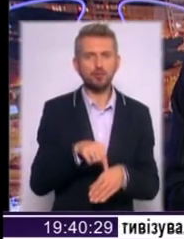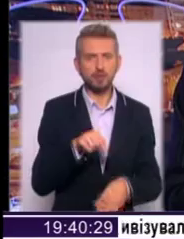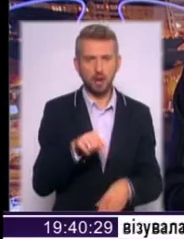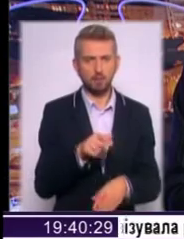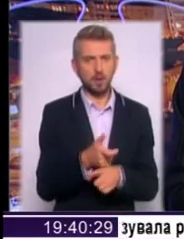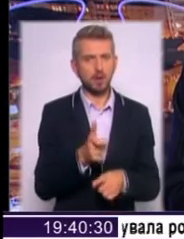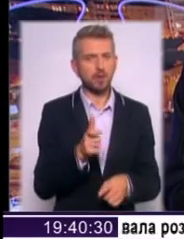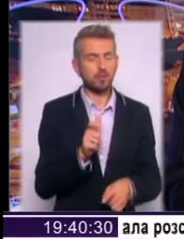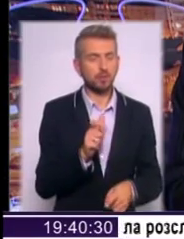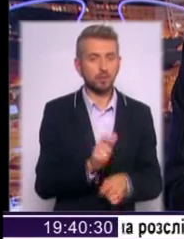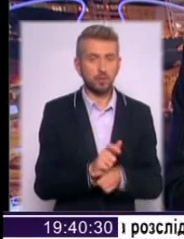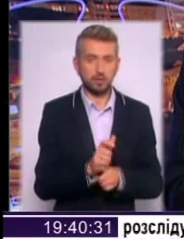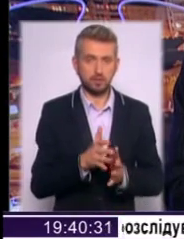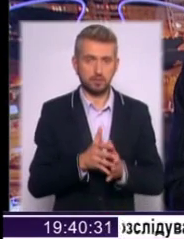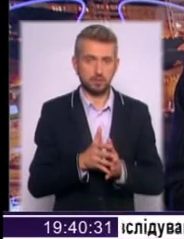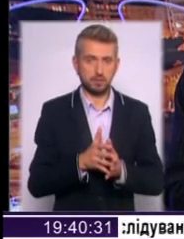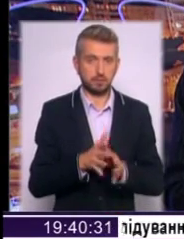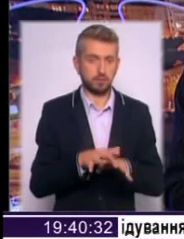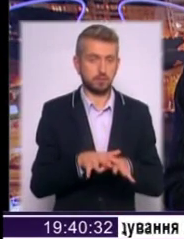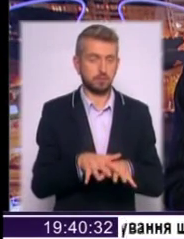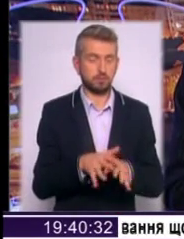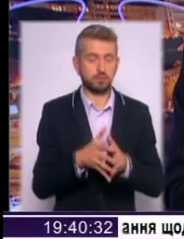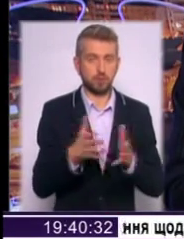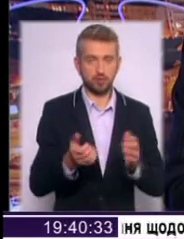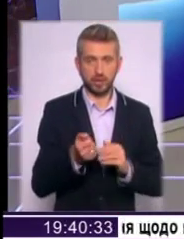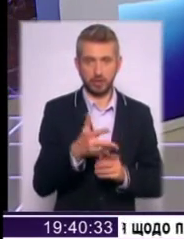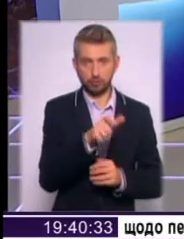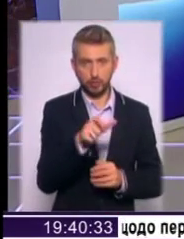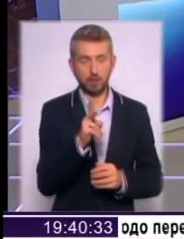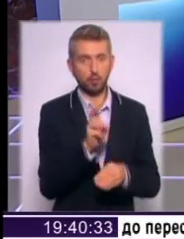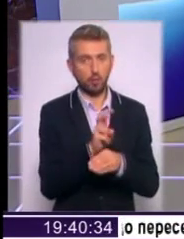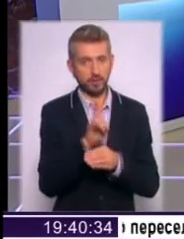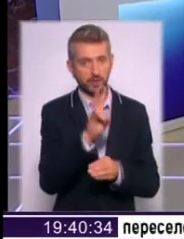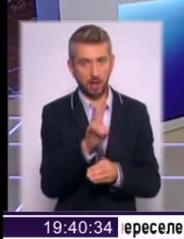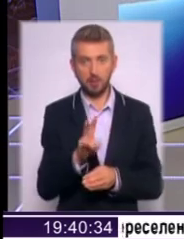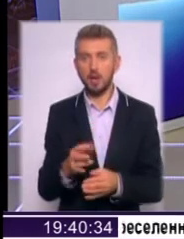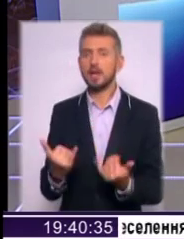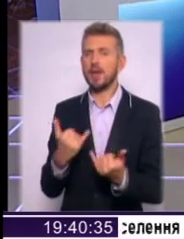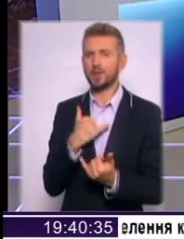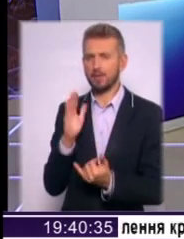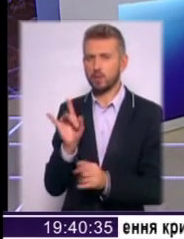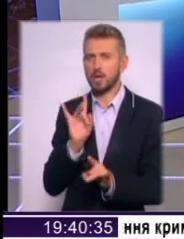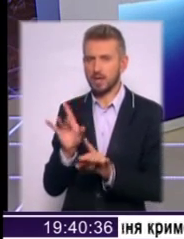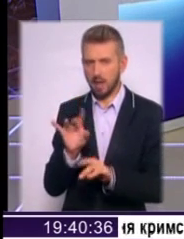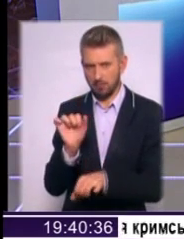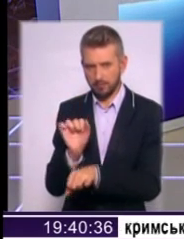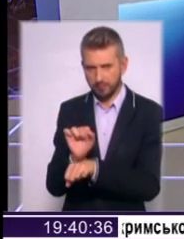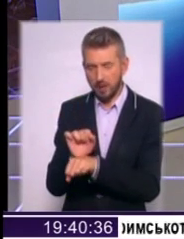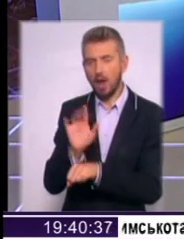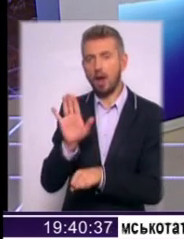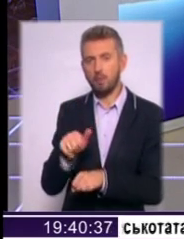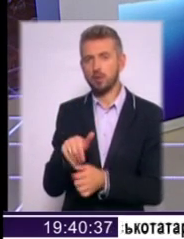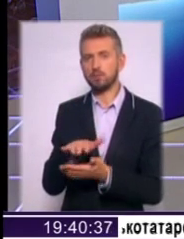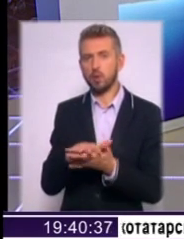дуже-дуже-дуже багатьох віруючих, які ходять у ці храми. Ну, як ми і почули. Пане Юрію, зараз у нас час перерватися на невеликий невеличку рекламу. Після неї ми продовжимо нашу програму.